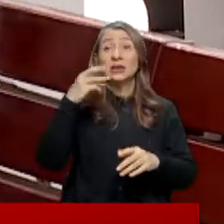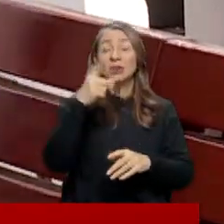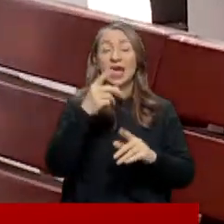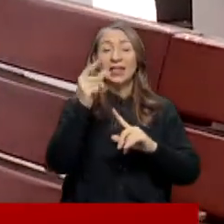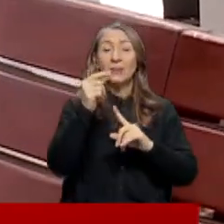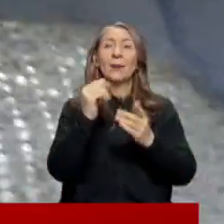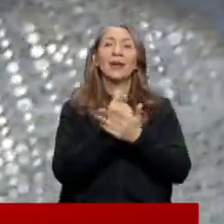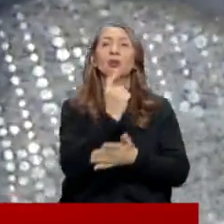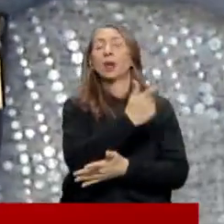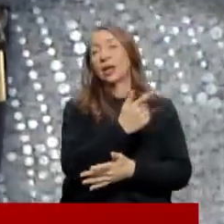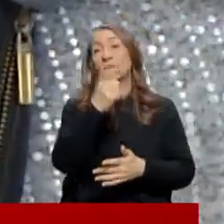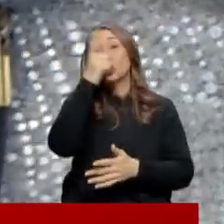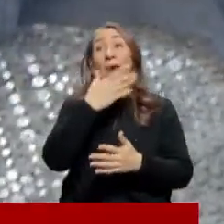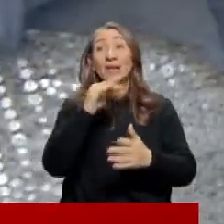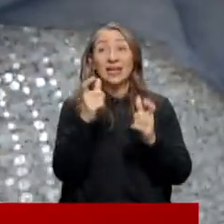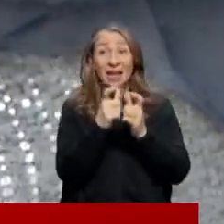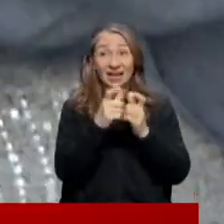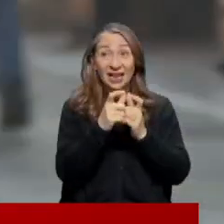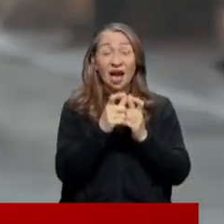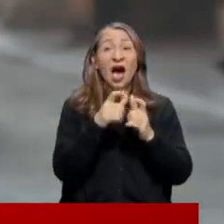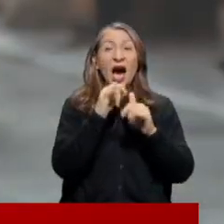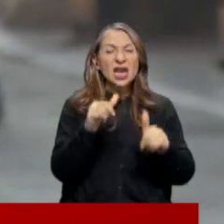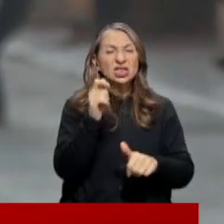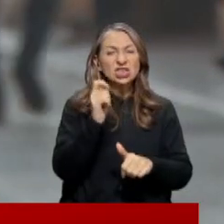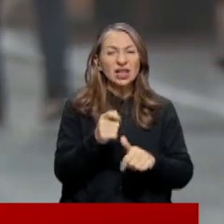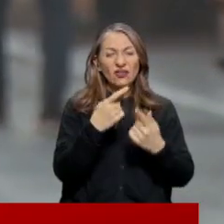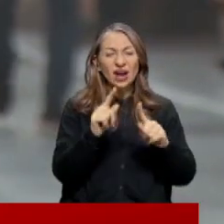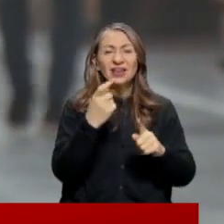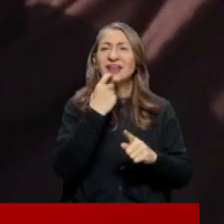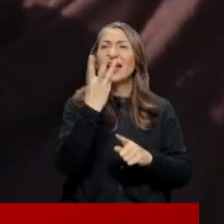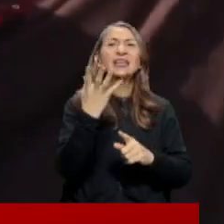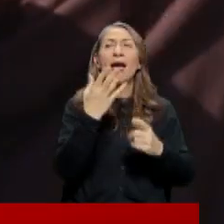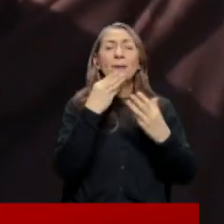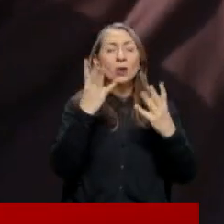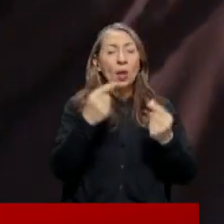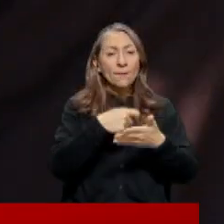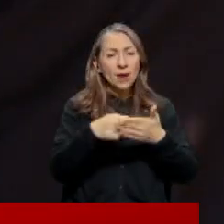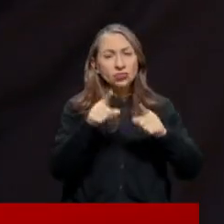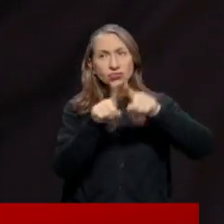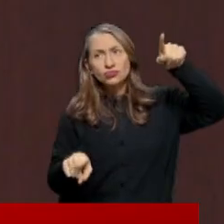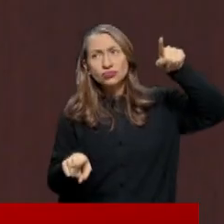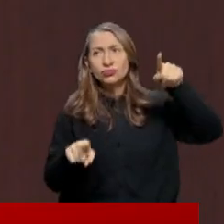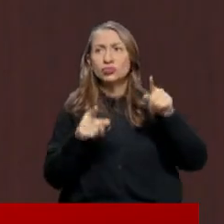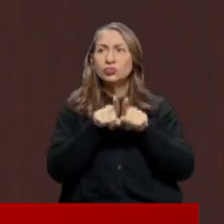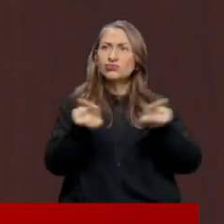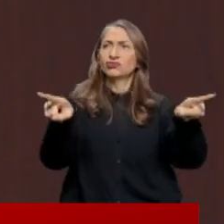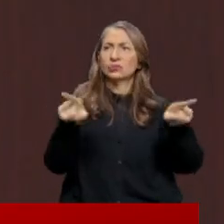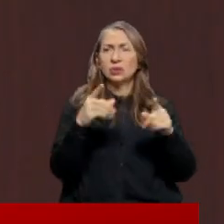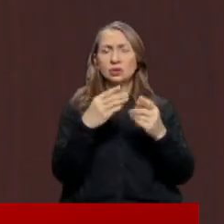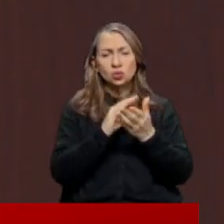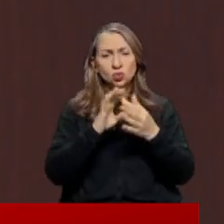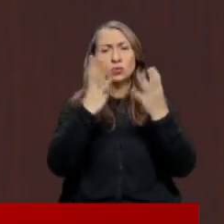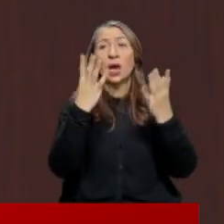intibak mektubu yazdı. Türkiye Emekliler Derneği aynı şartlarda farklı yıllarda emekli olanların maaş uçurumunun giderilmesini istedi.